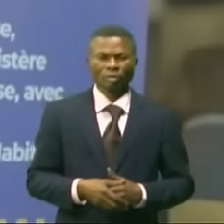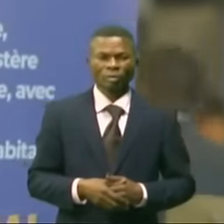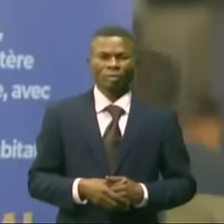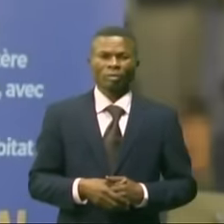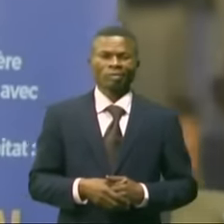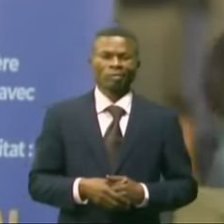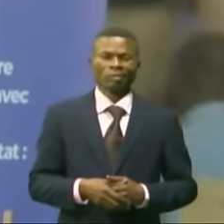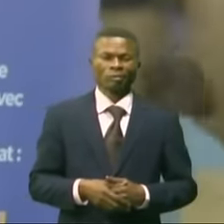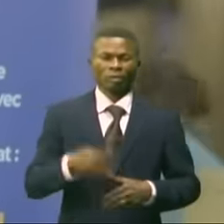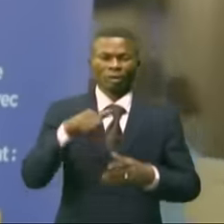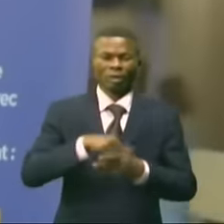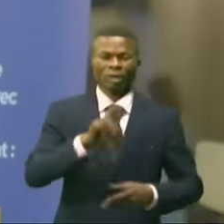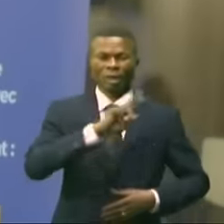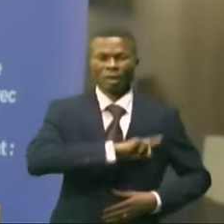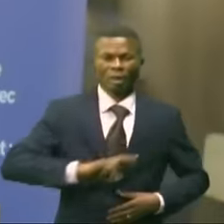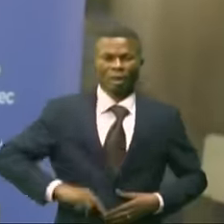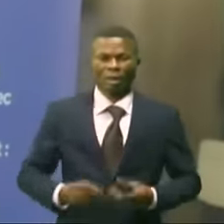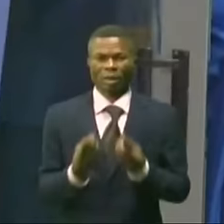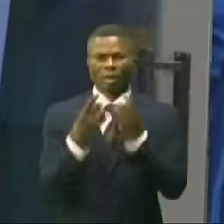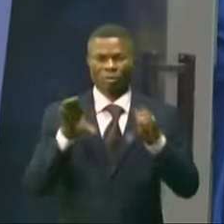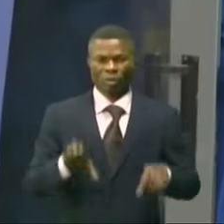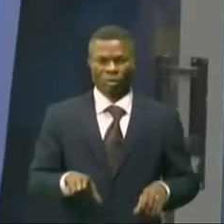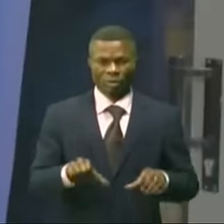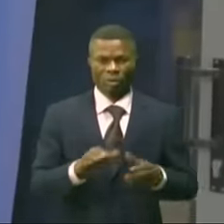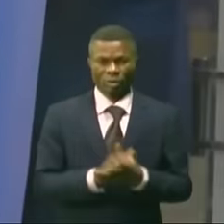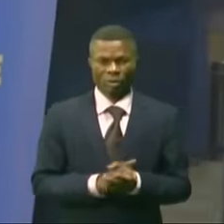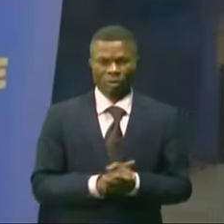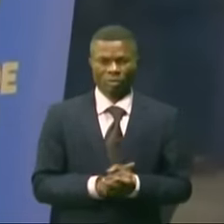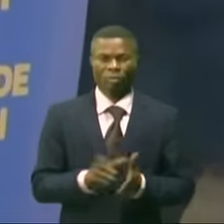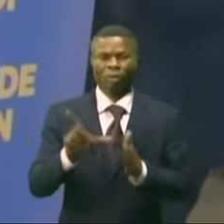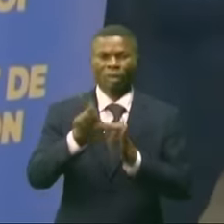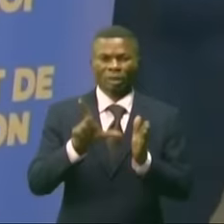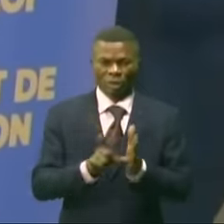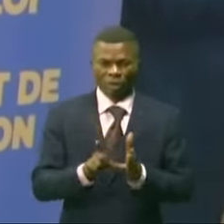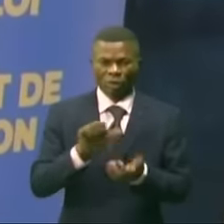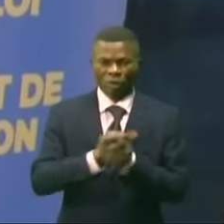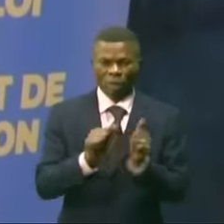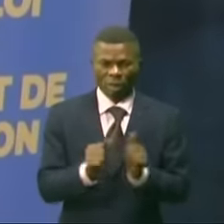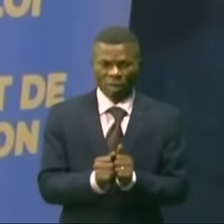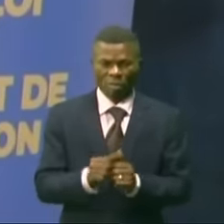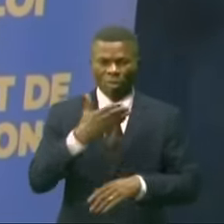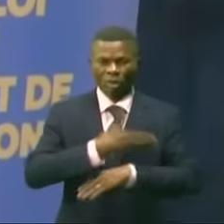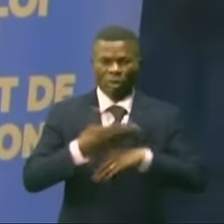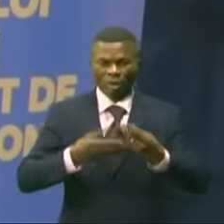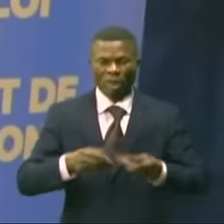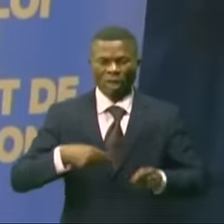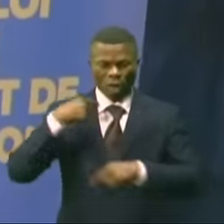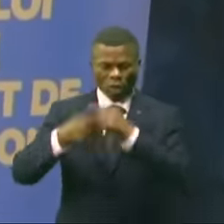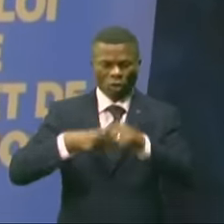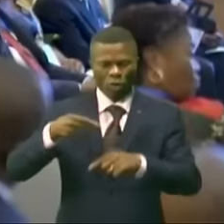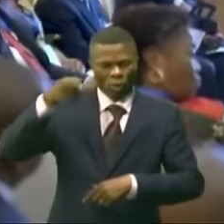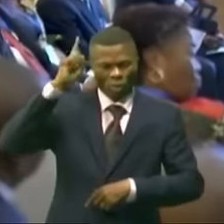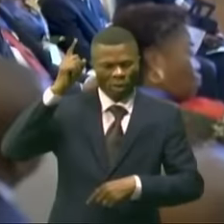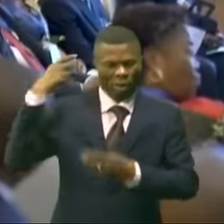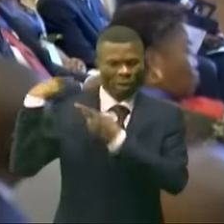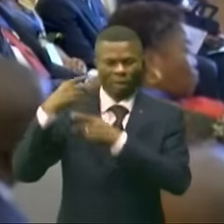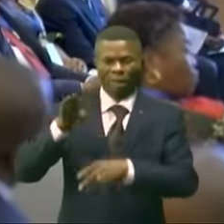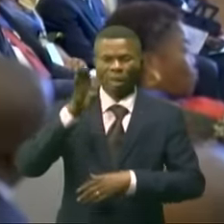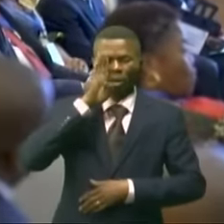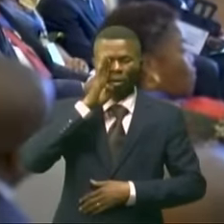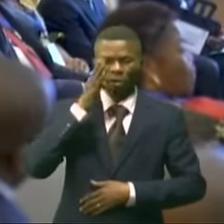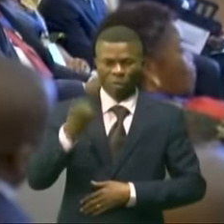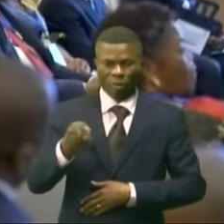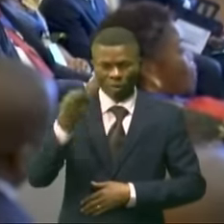pompumba Republique démocratique du Congo les lois régissant le secteur de l'urbanisme datent de l'époque coloniale et pour